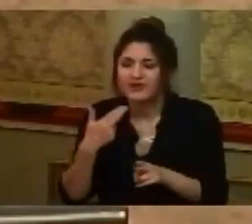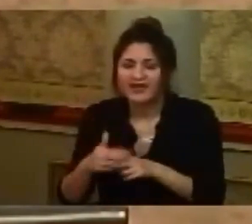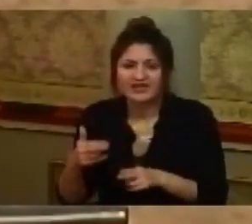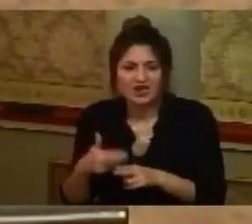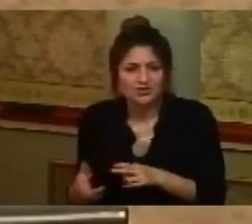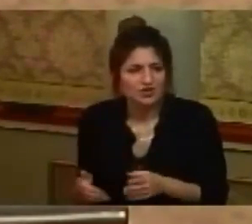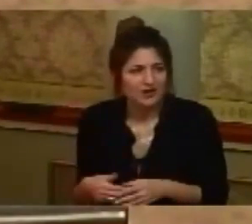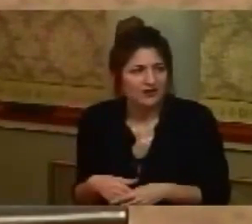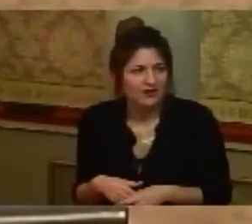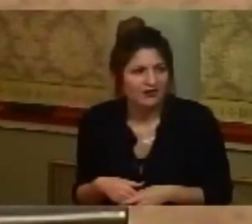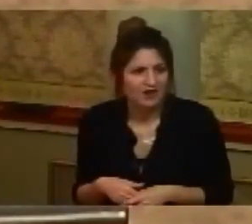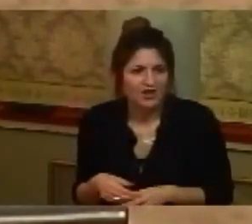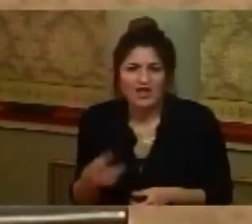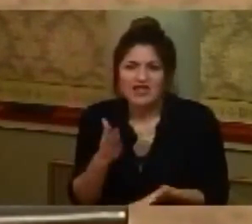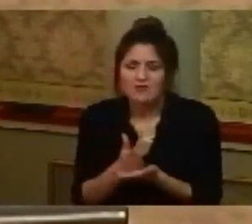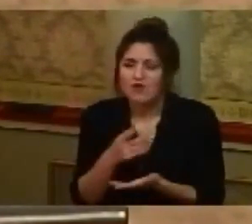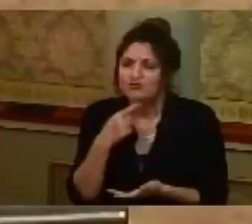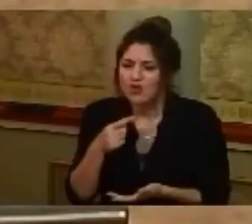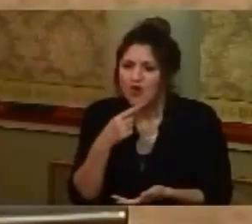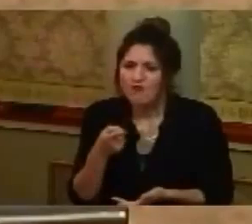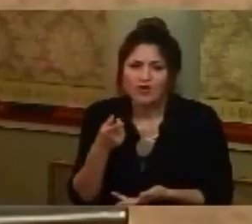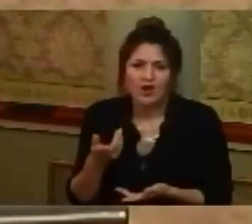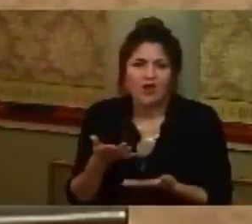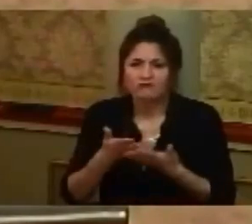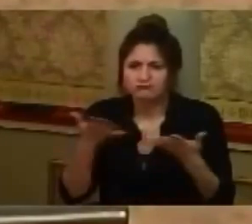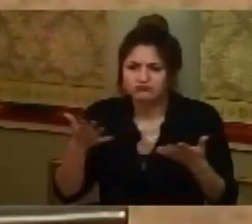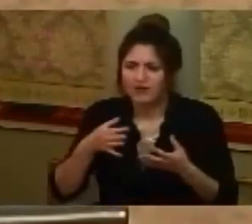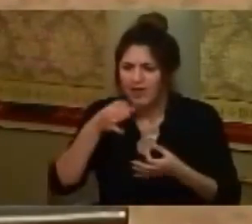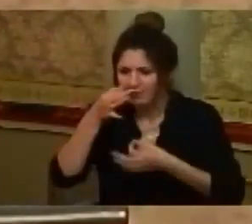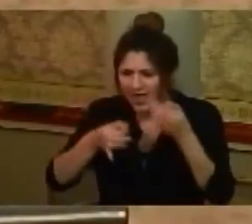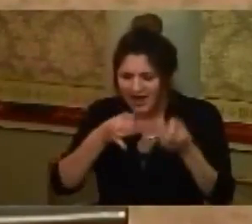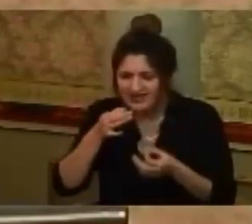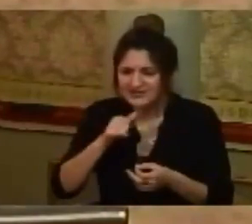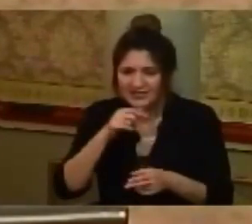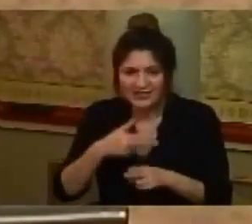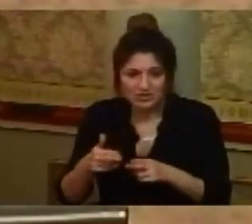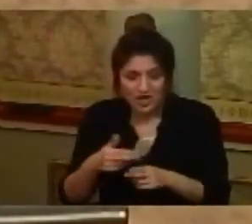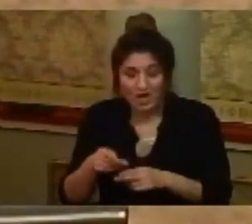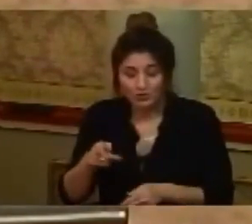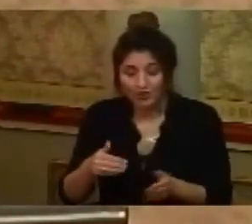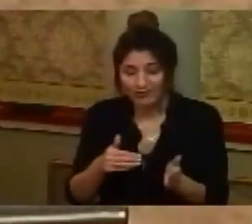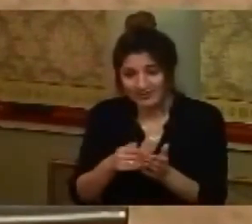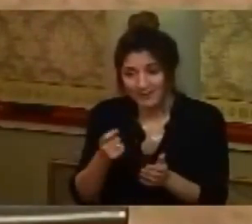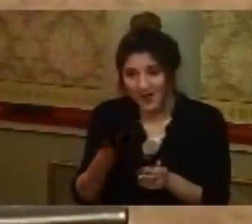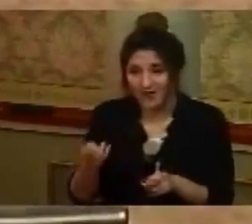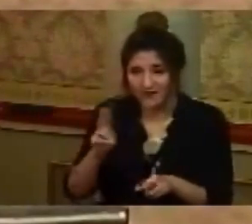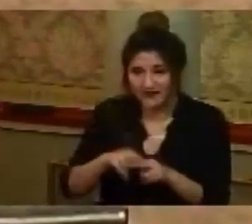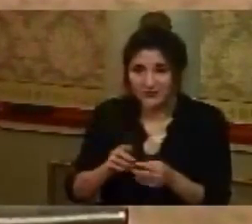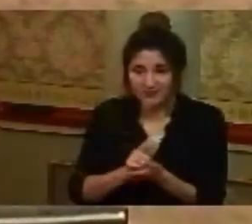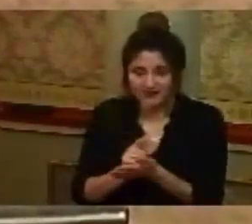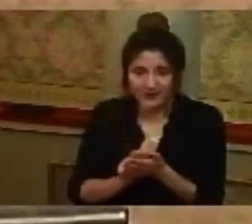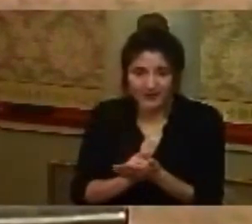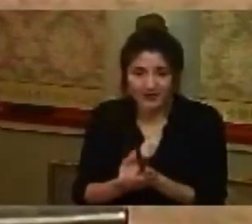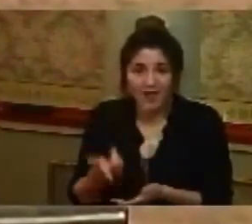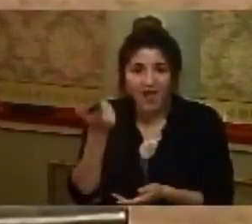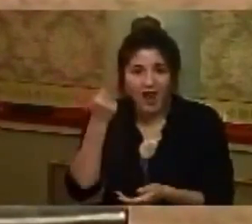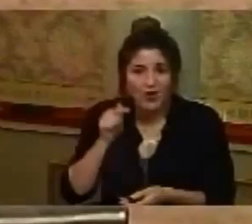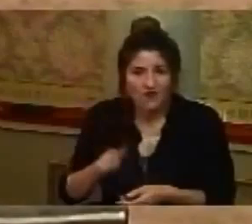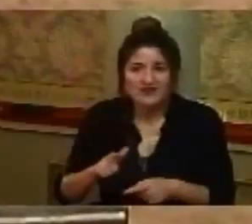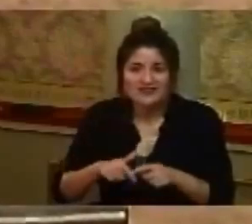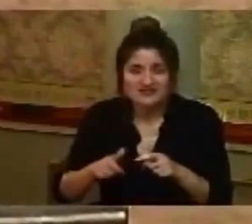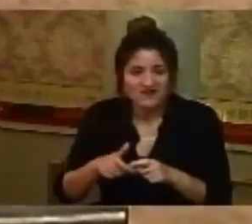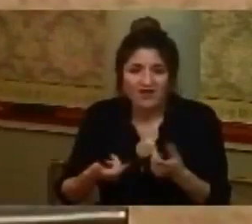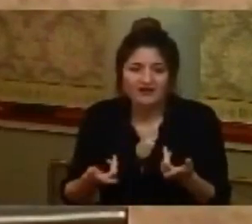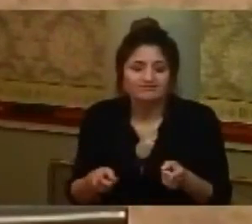nekakvim sustavnim rješenjima i analizama. Ja znam da to možda iziskuje malo više vremena, ali to su stvari za koje